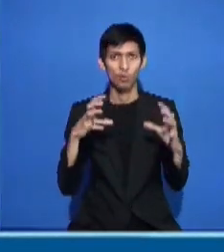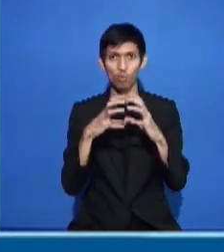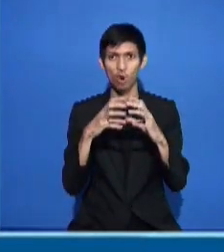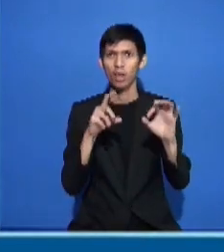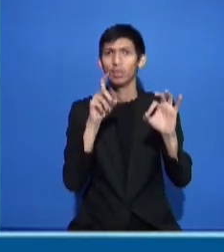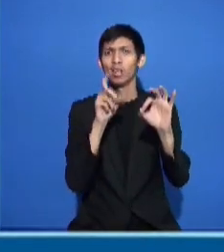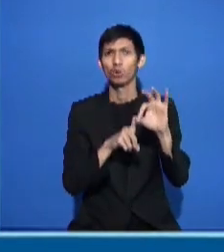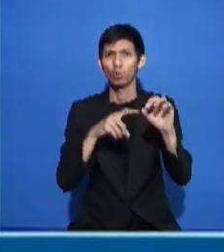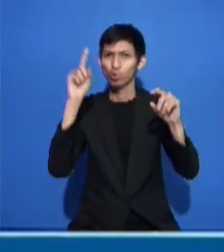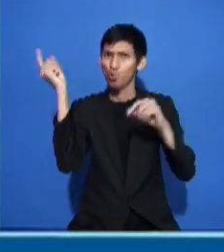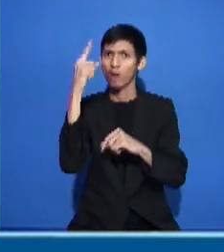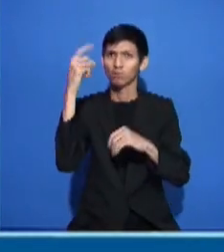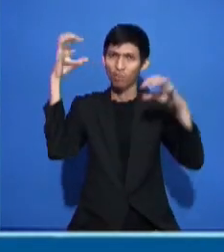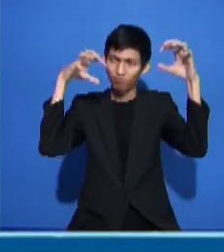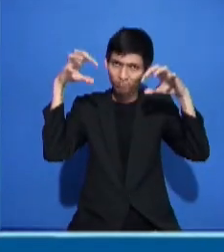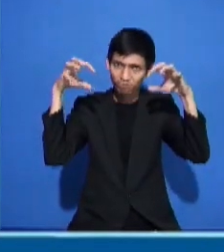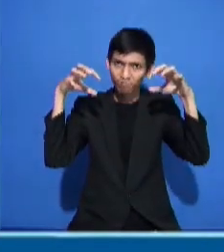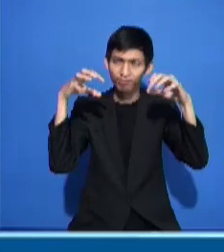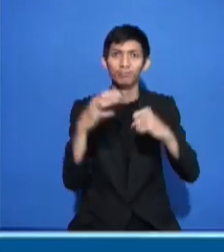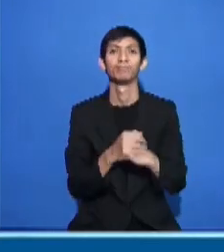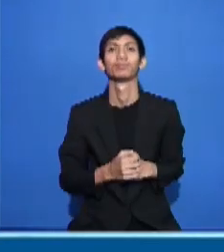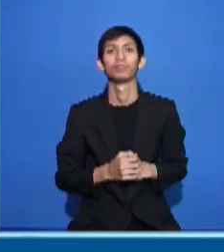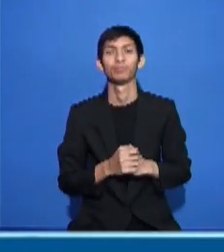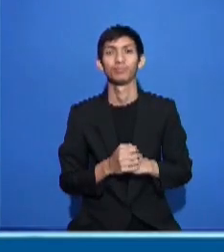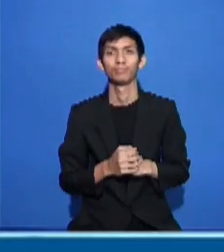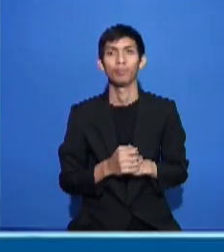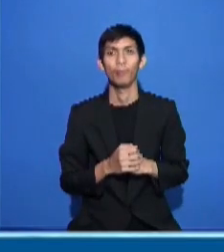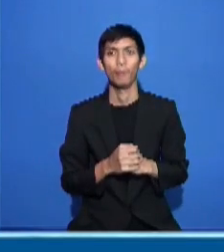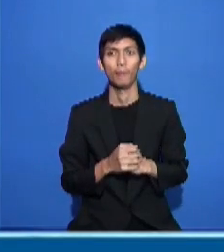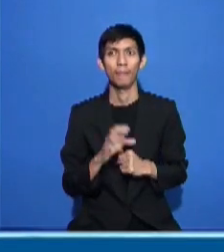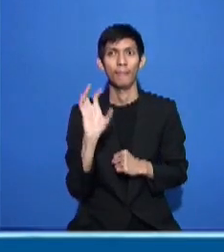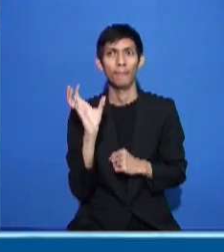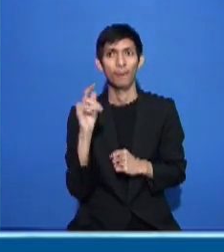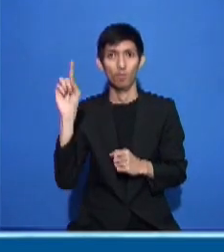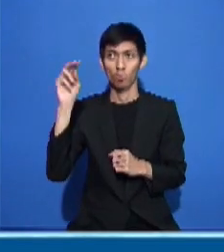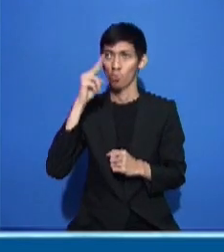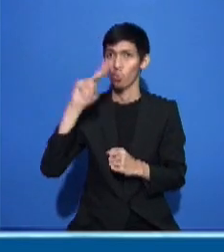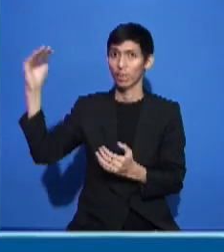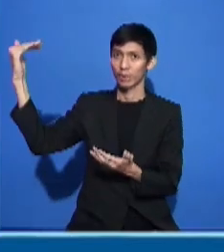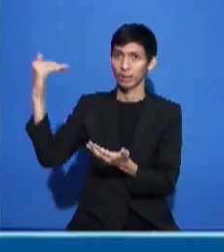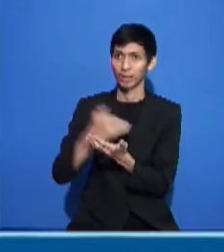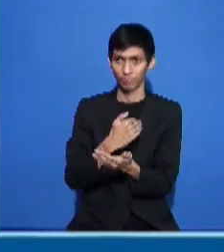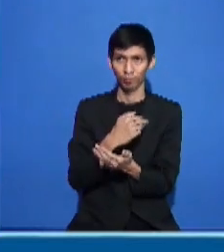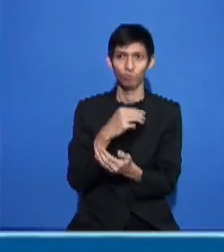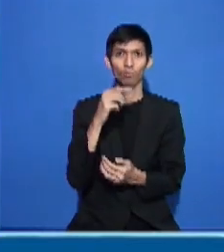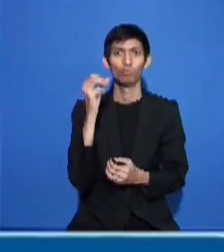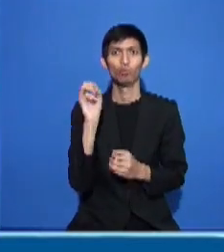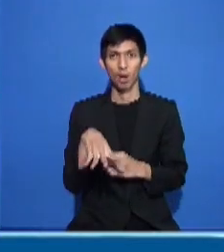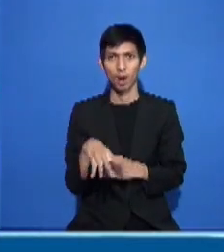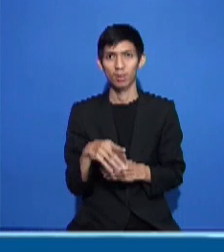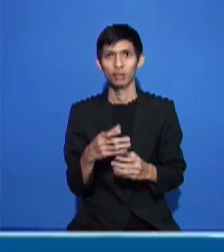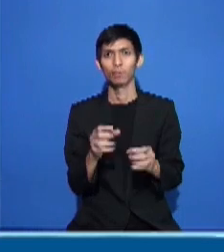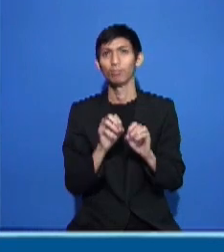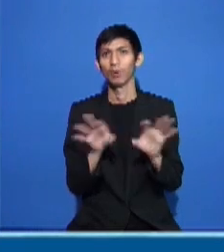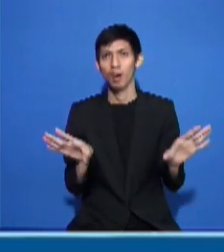kanyata ing pekenan pengaosing wowohan import keporo langkung mirah kabandingaken kalian woh lokal. Salah